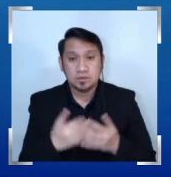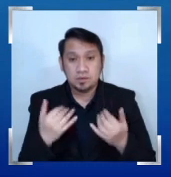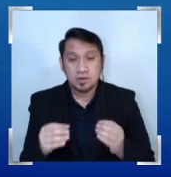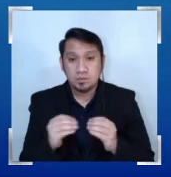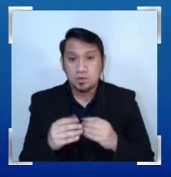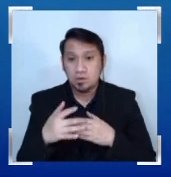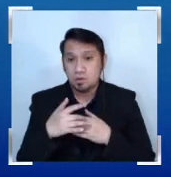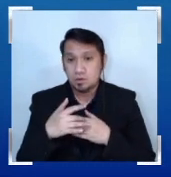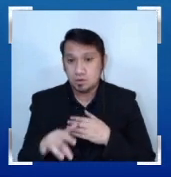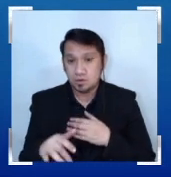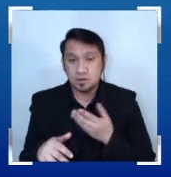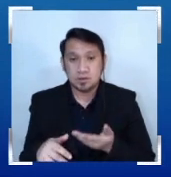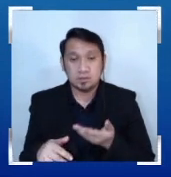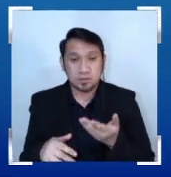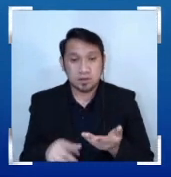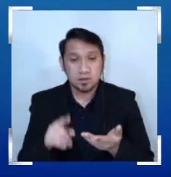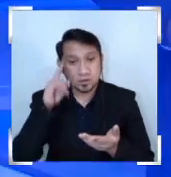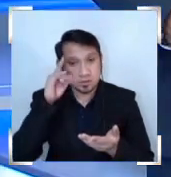resolusyon ang COMELEC.